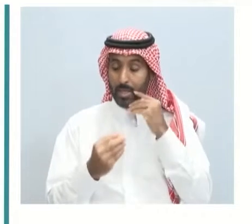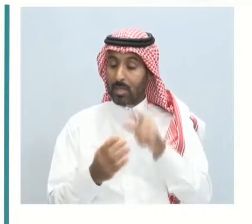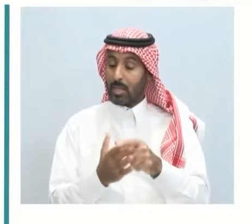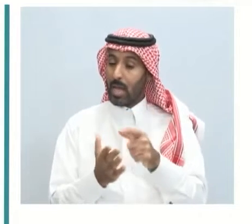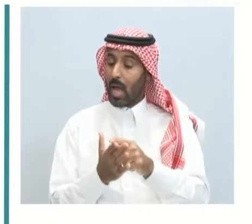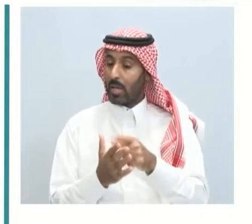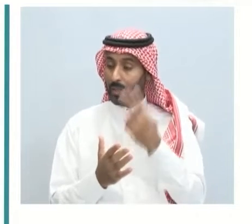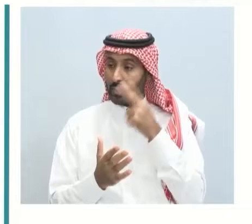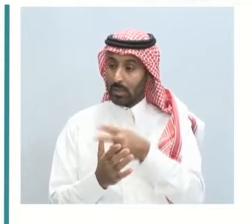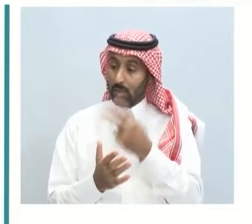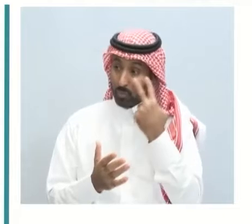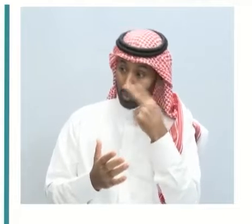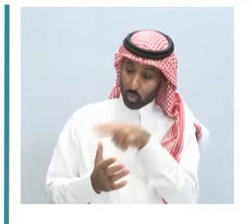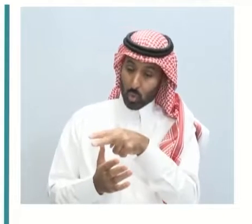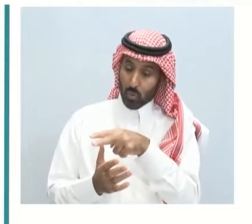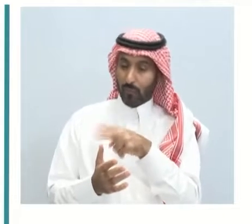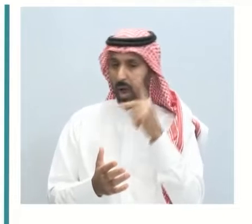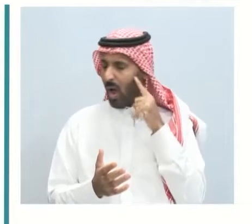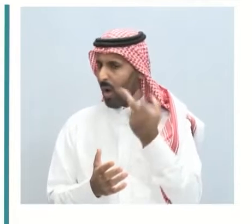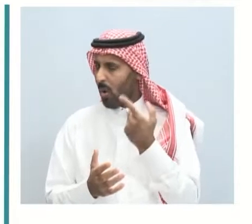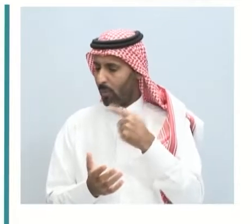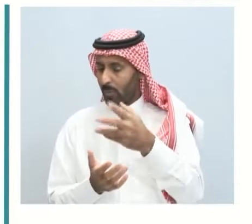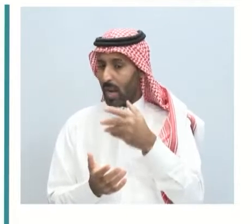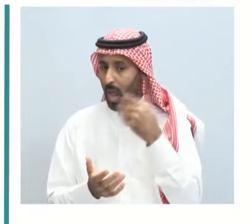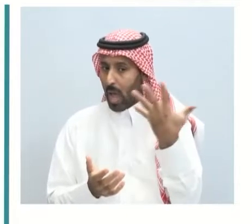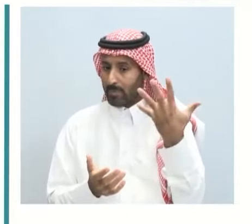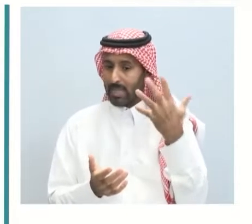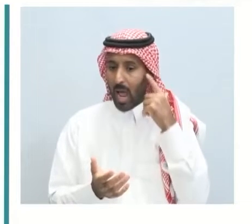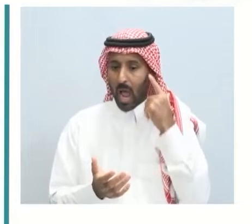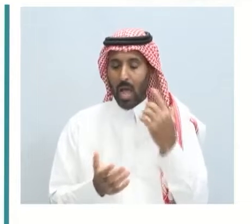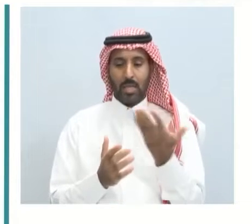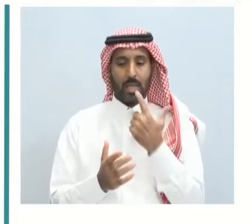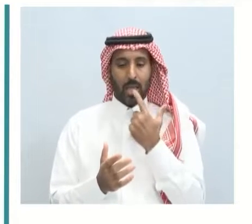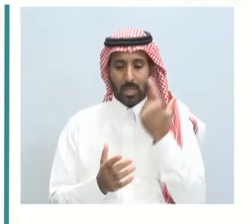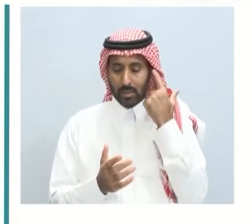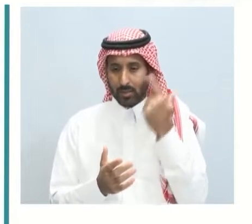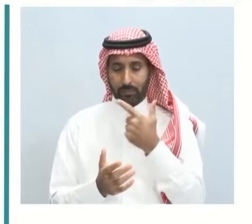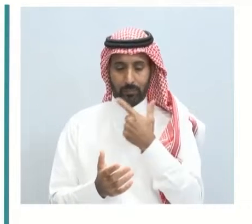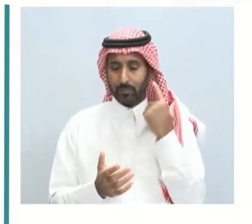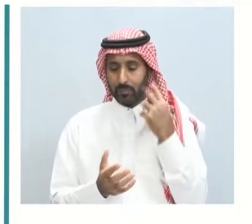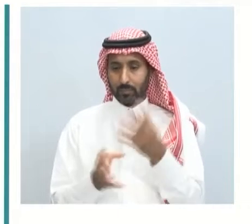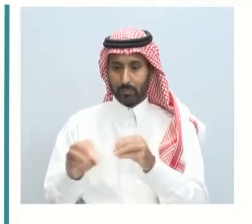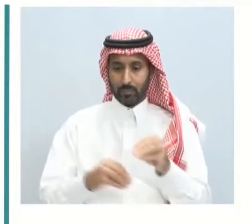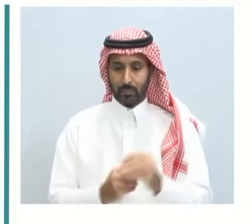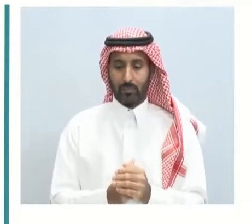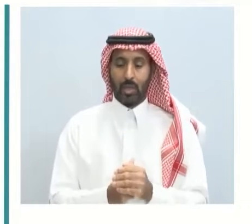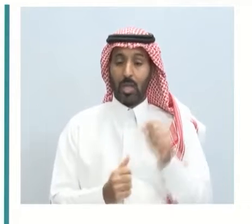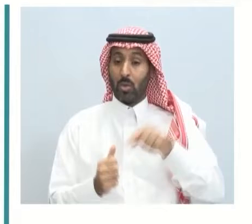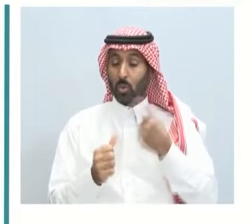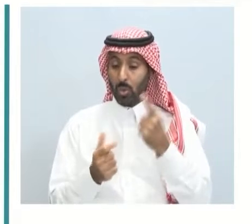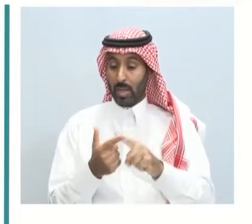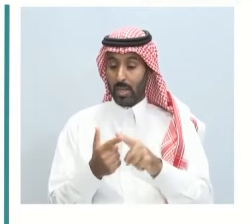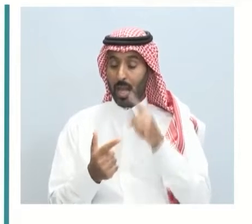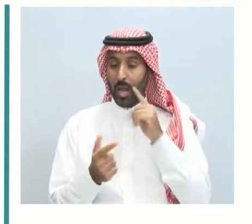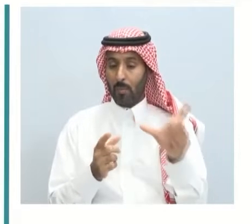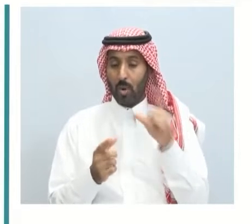حاسه او اكثر من حواس الخمس المفردات الجديده سوف نتطرق للعلم